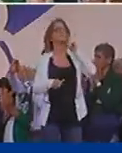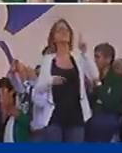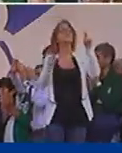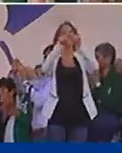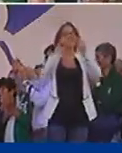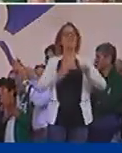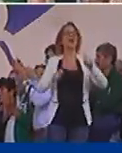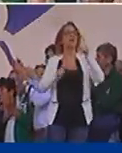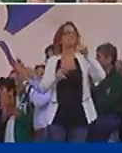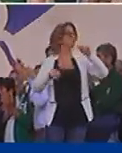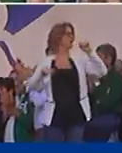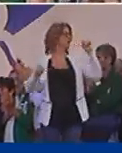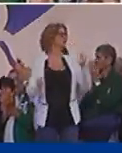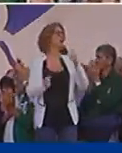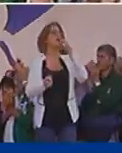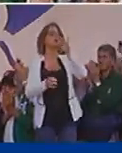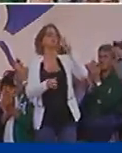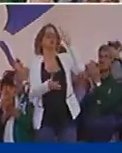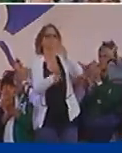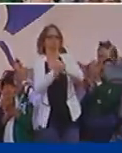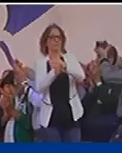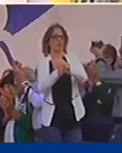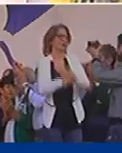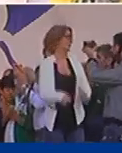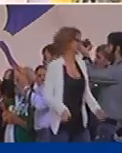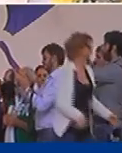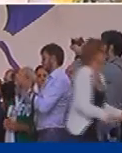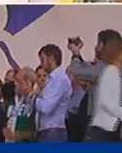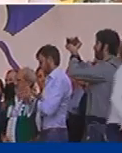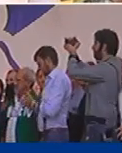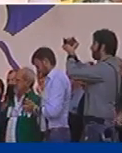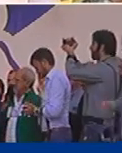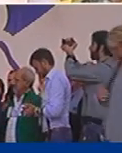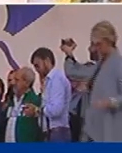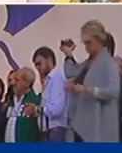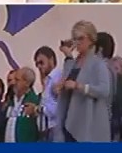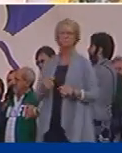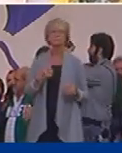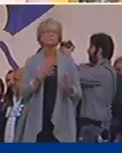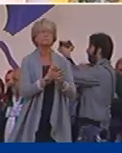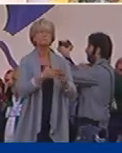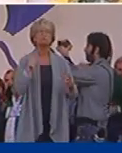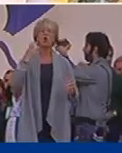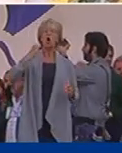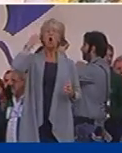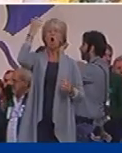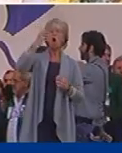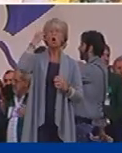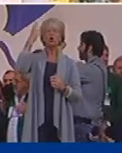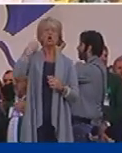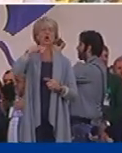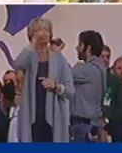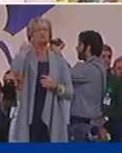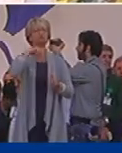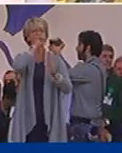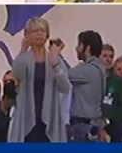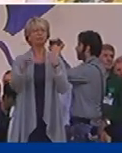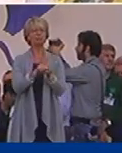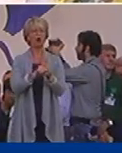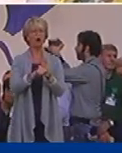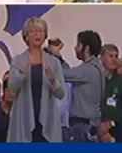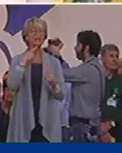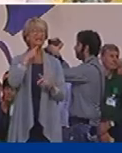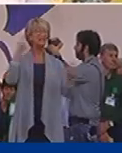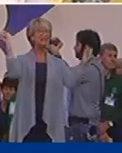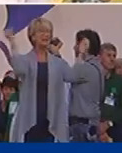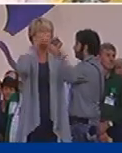che per 30 anni sono riusciti a stoppare. Quindi orgoglioso della nostra storia perché chi si dimentica del suo